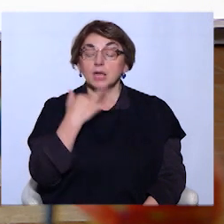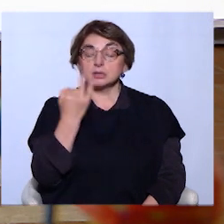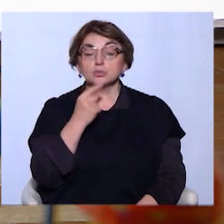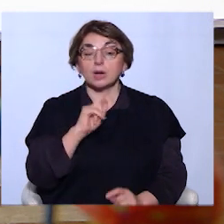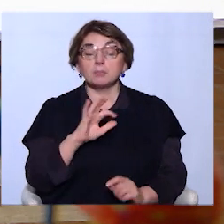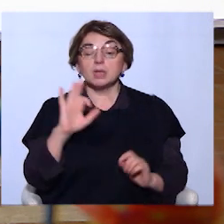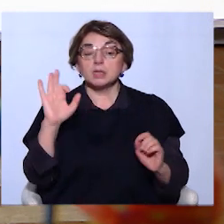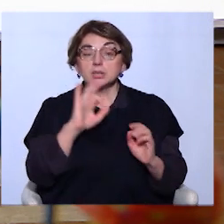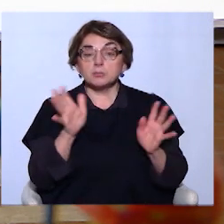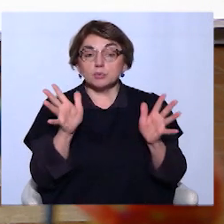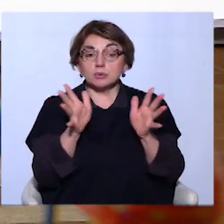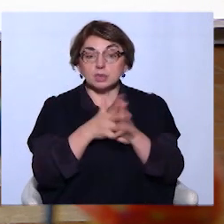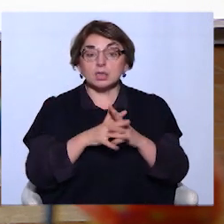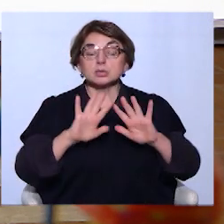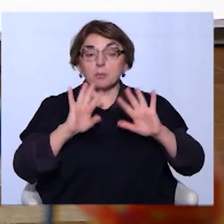რეაქცია.